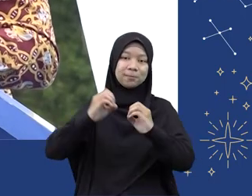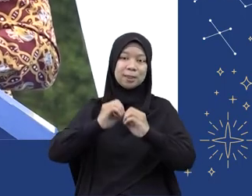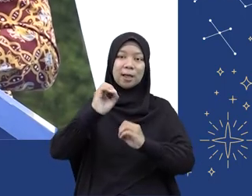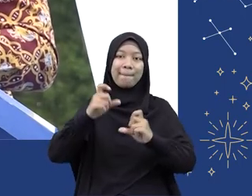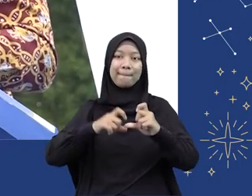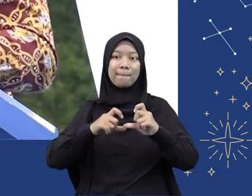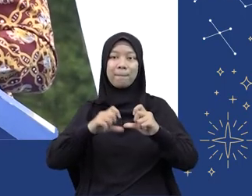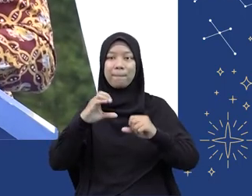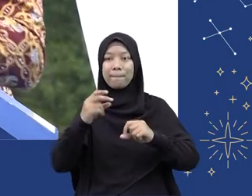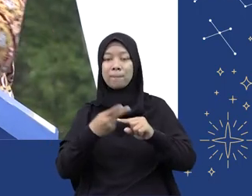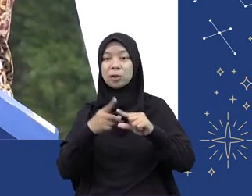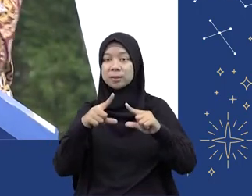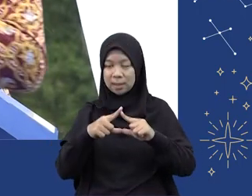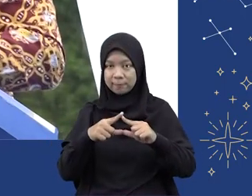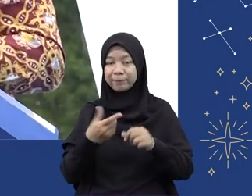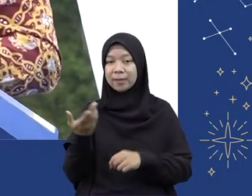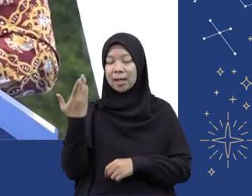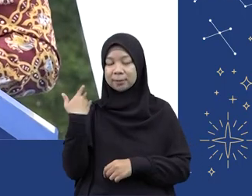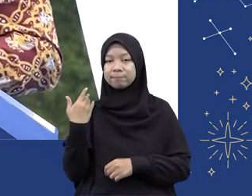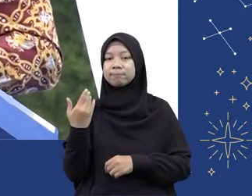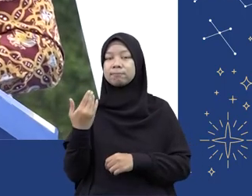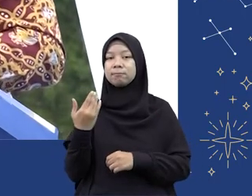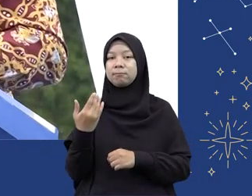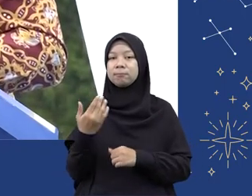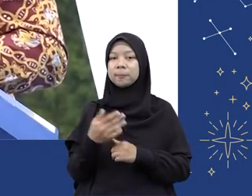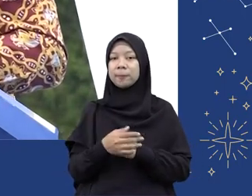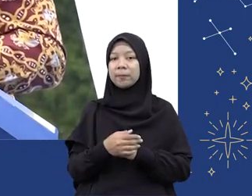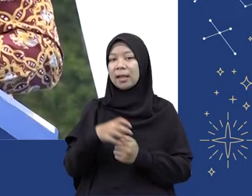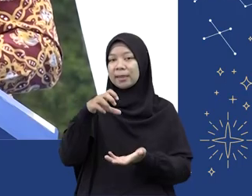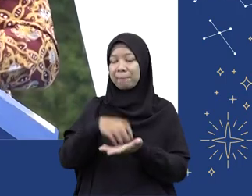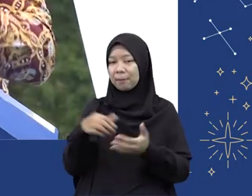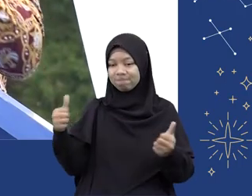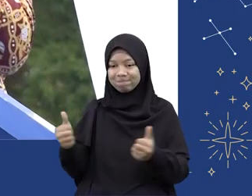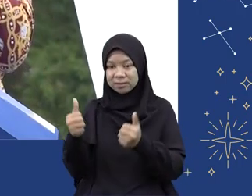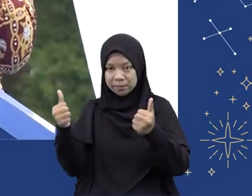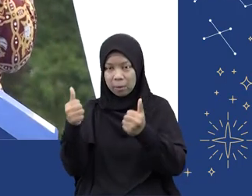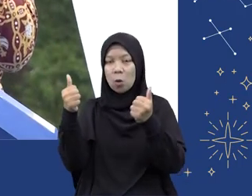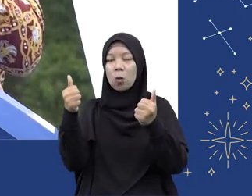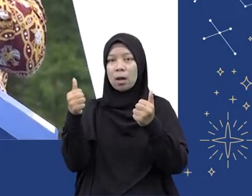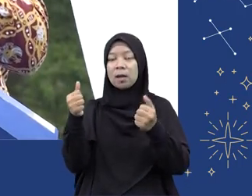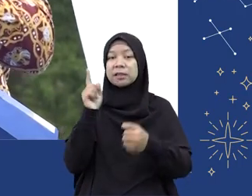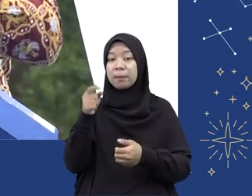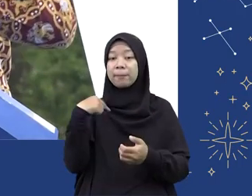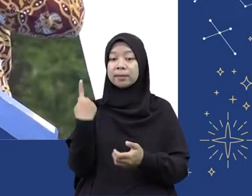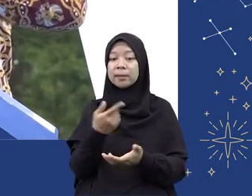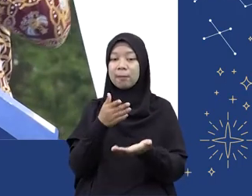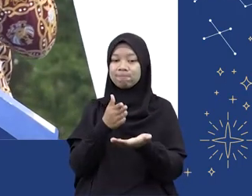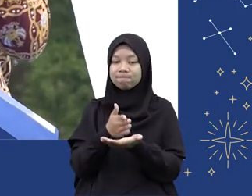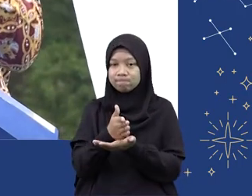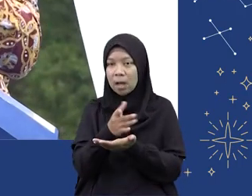kita beruntung tadi disampaikan lokasinya istimewa saya baru dengar karena kita di perbatasan